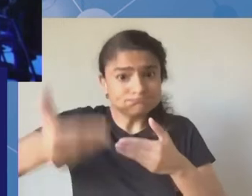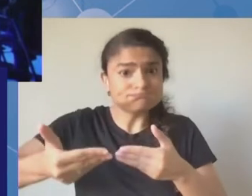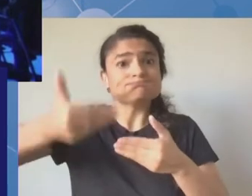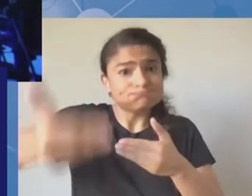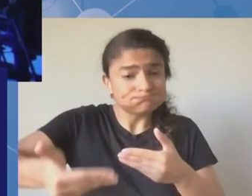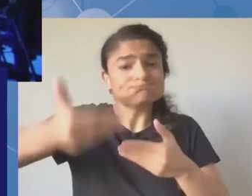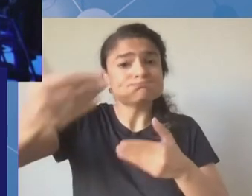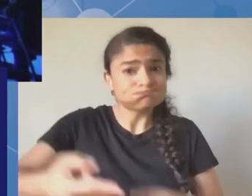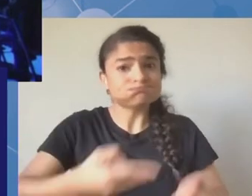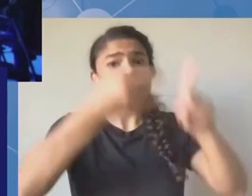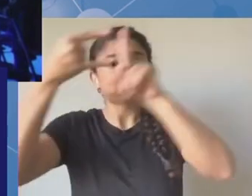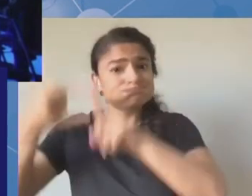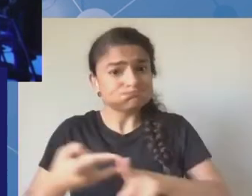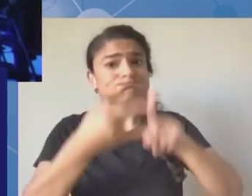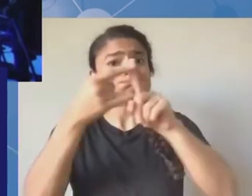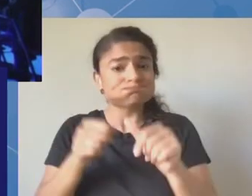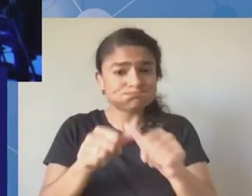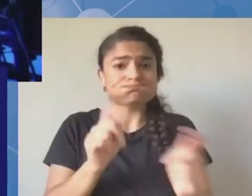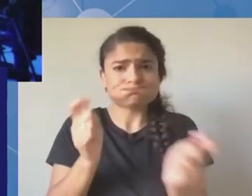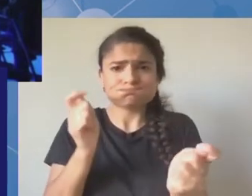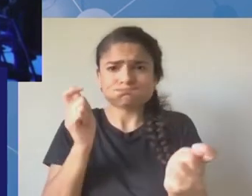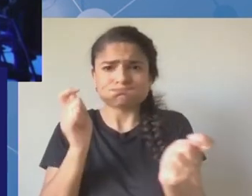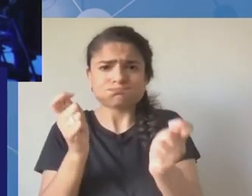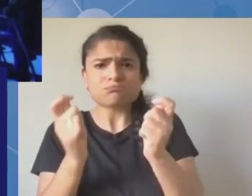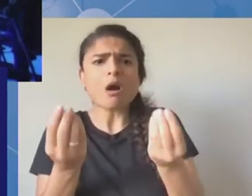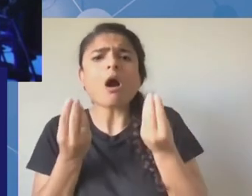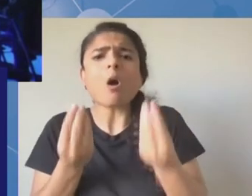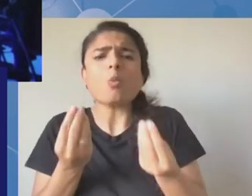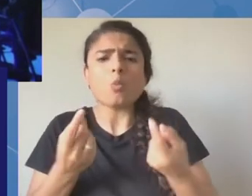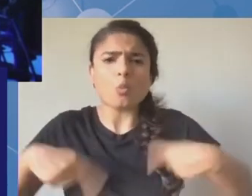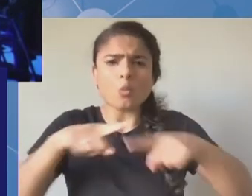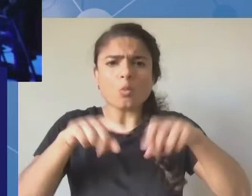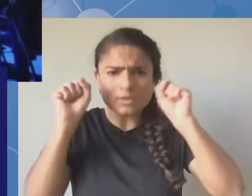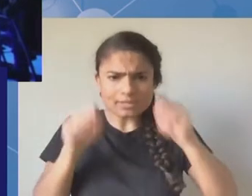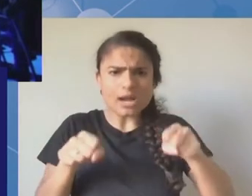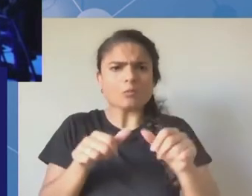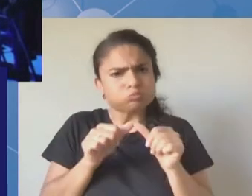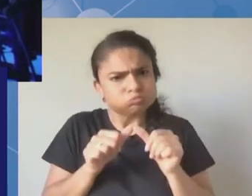عن قرب، ويجب أن نبحث عن طرق نكون فيها